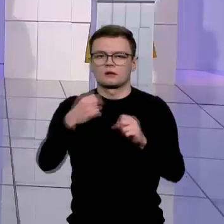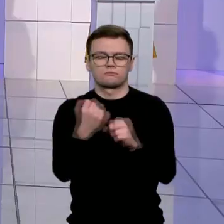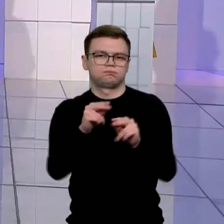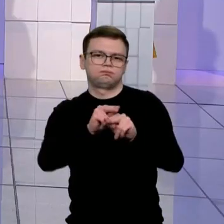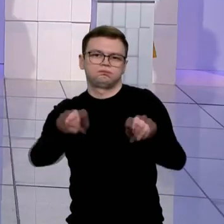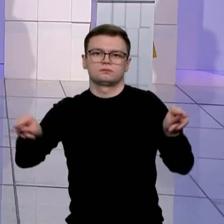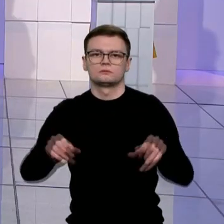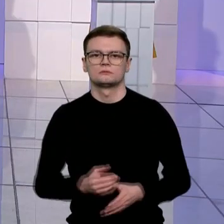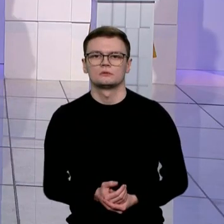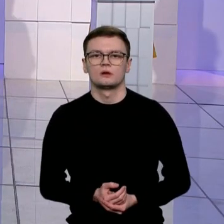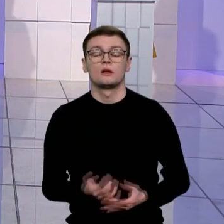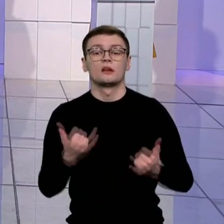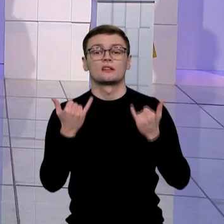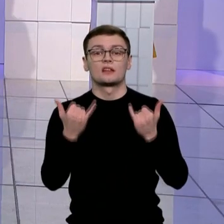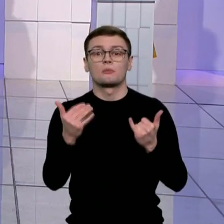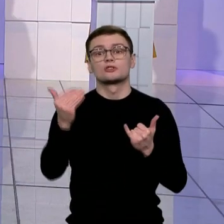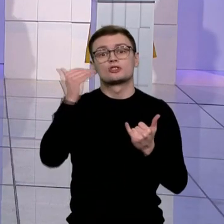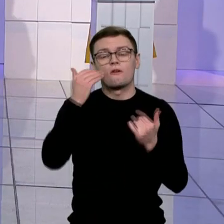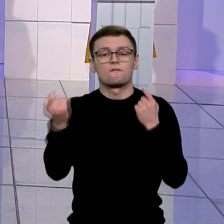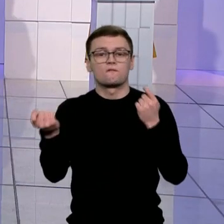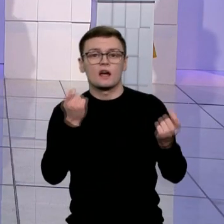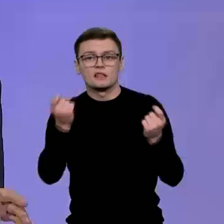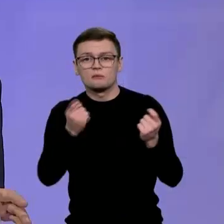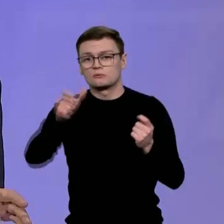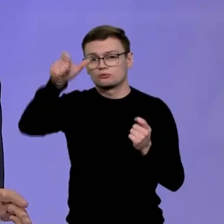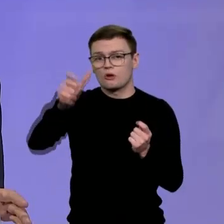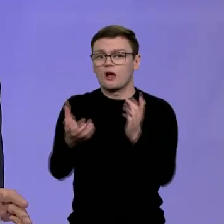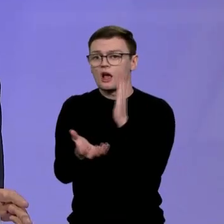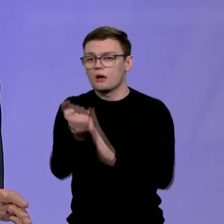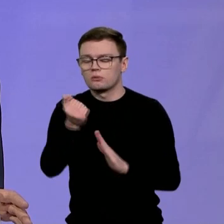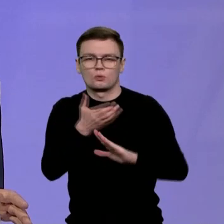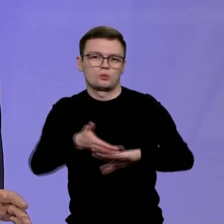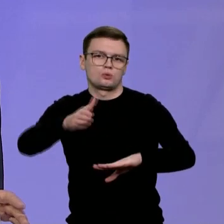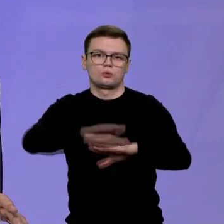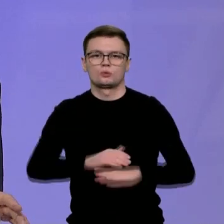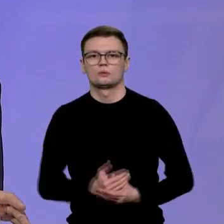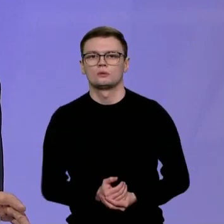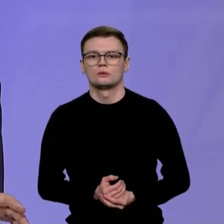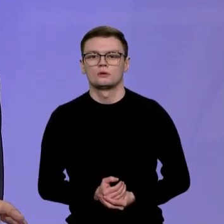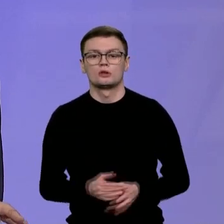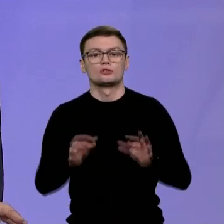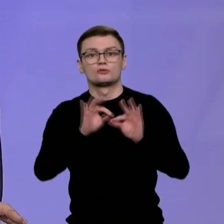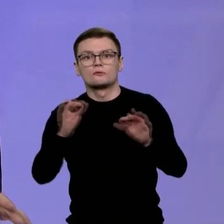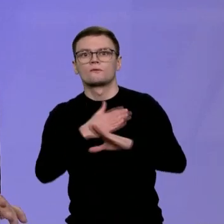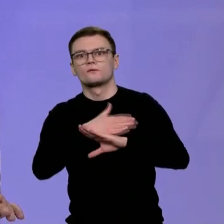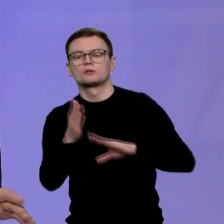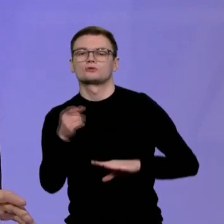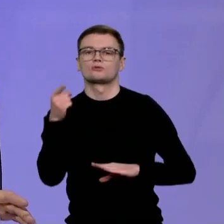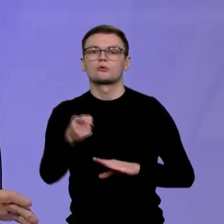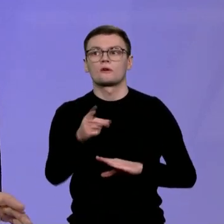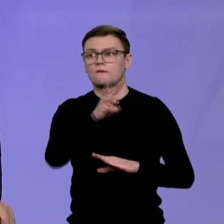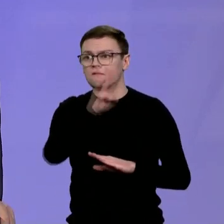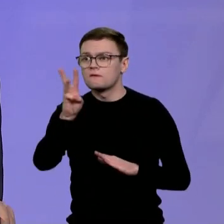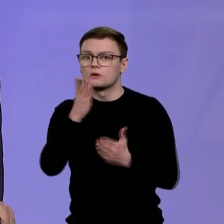surasti Šiauliuose vadybininką misija neįmanoma. Pasiūlymų yra gal virš 1000, jeigu eisite į portalus, skelbimus,